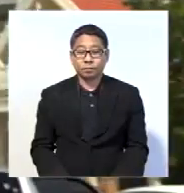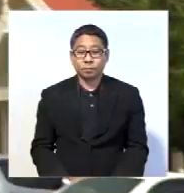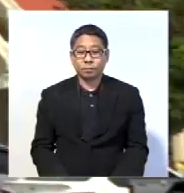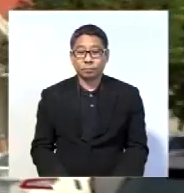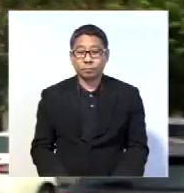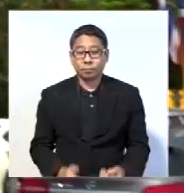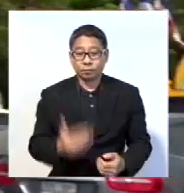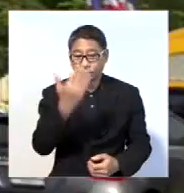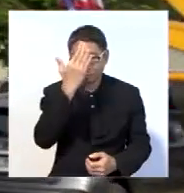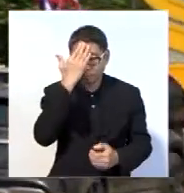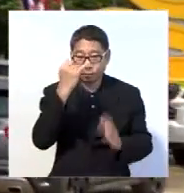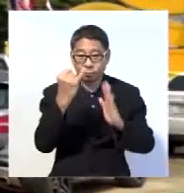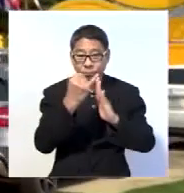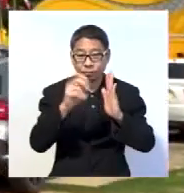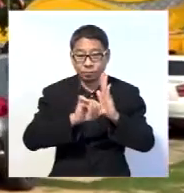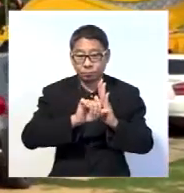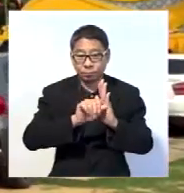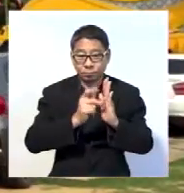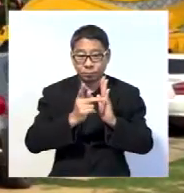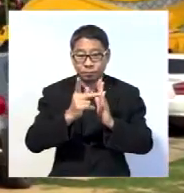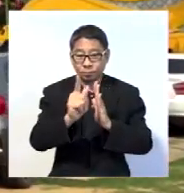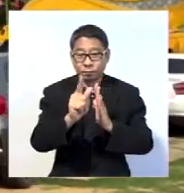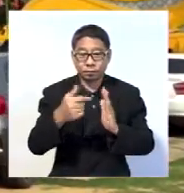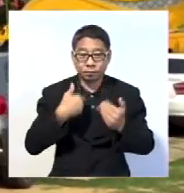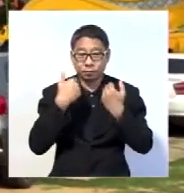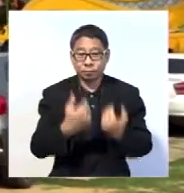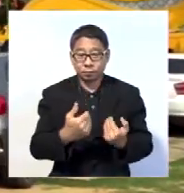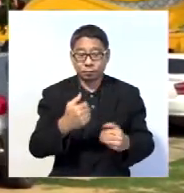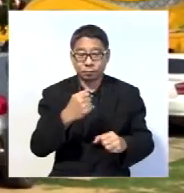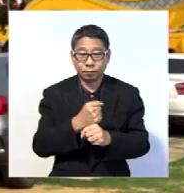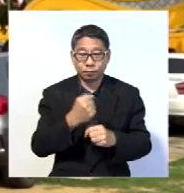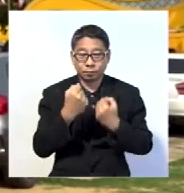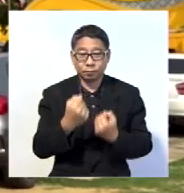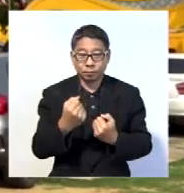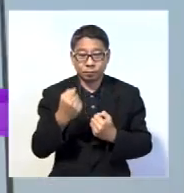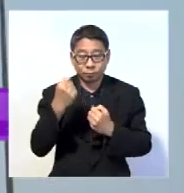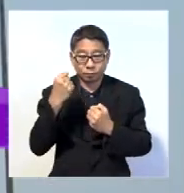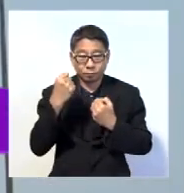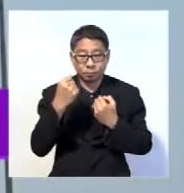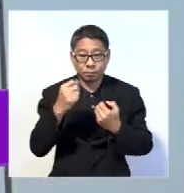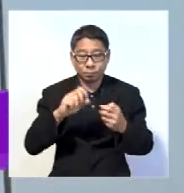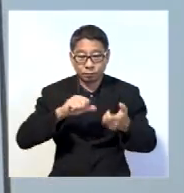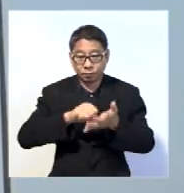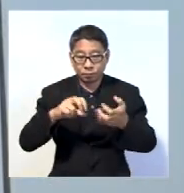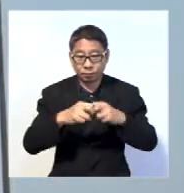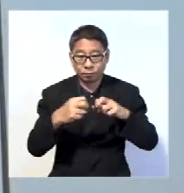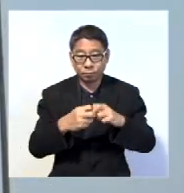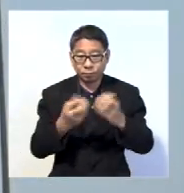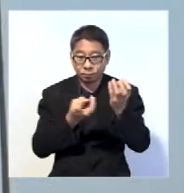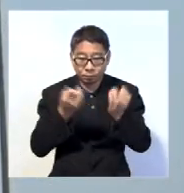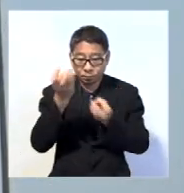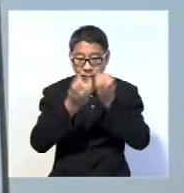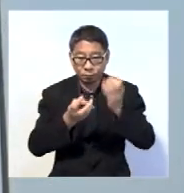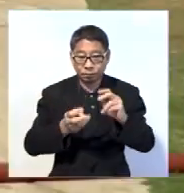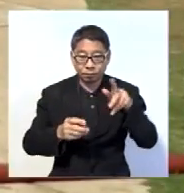ส่วนที่หน้าศาลากลางจังหวัดขอนแก่นได้มีกิจกรรมปฏิบัติการตอบโต้สถานการณ์แก้ไขปัญหาฝุ่นละอองขนาด